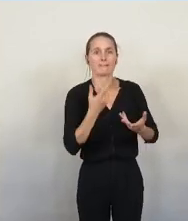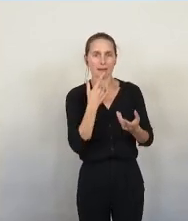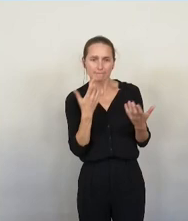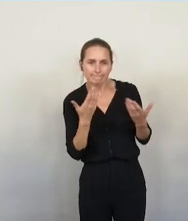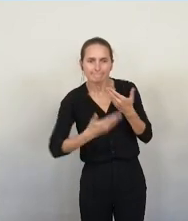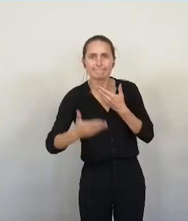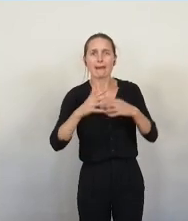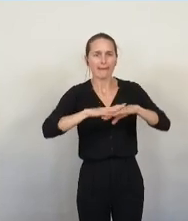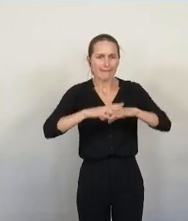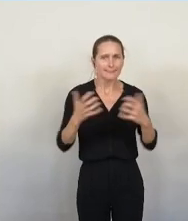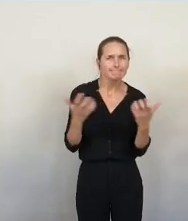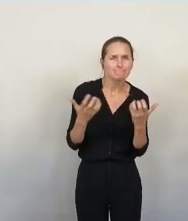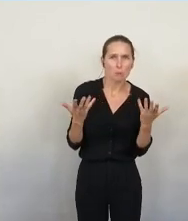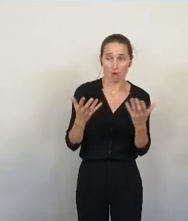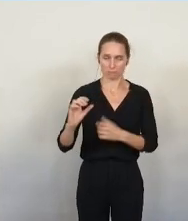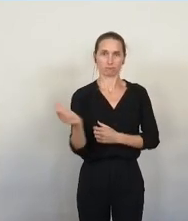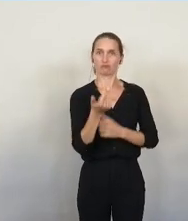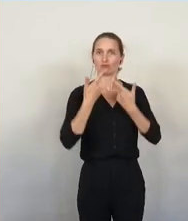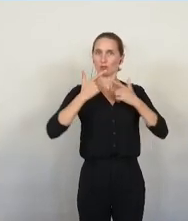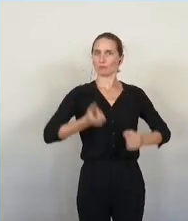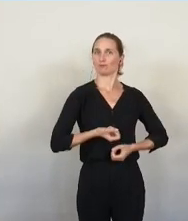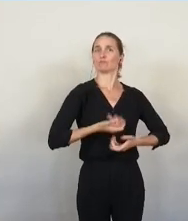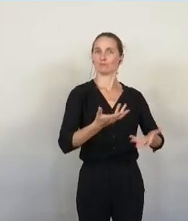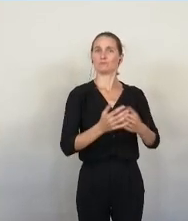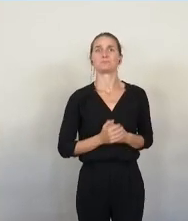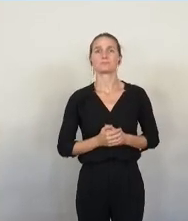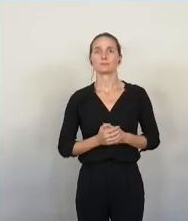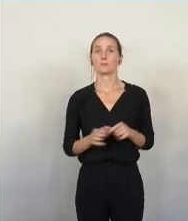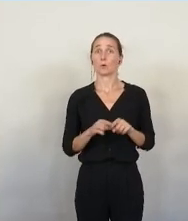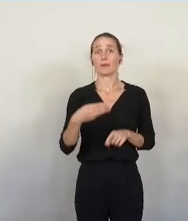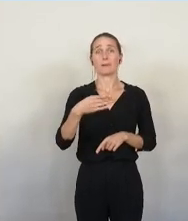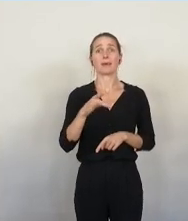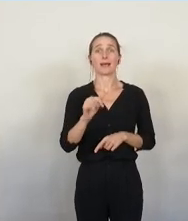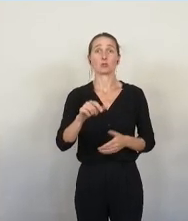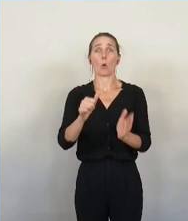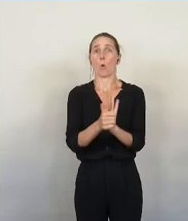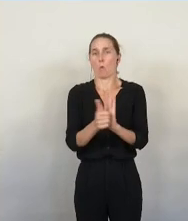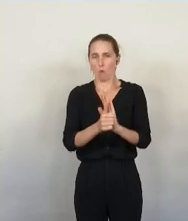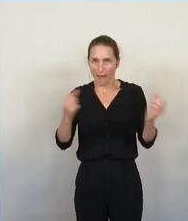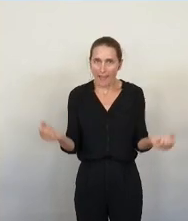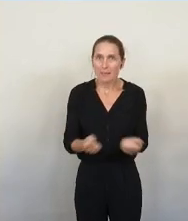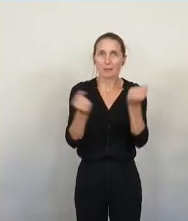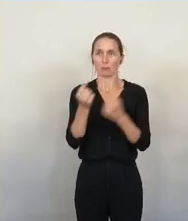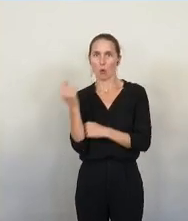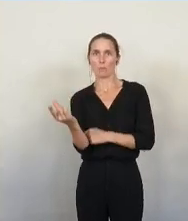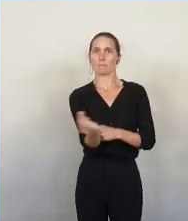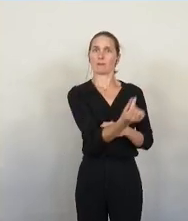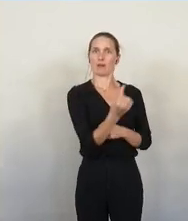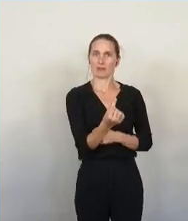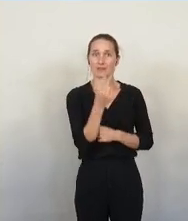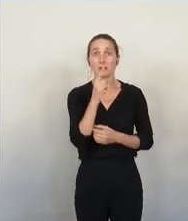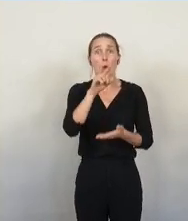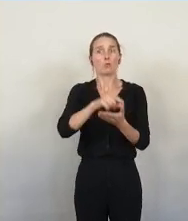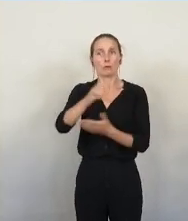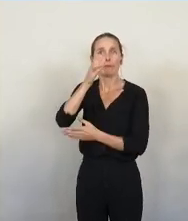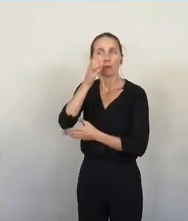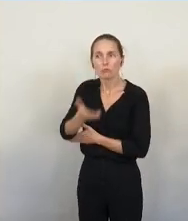quartier la MDH lieu d'animation du partenariat local les MDH sont des lieux d'écoute des envies et des besoins